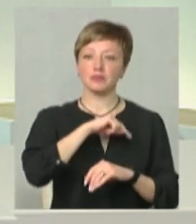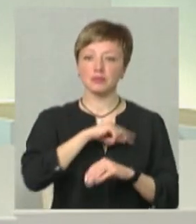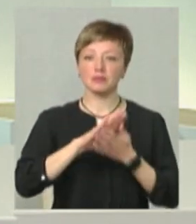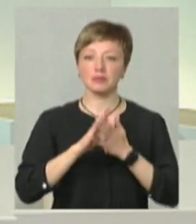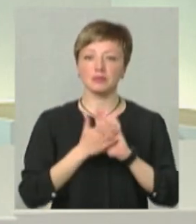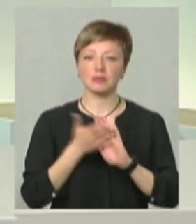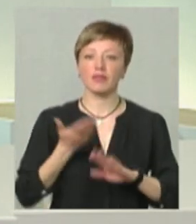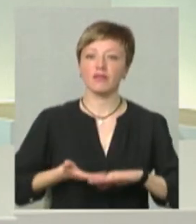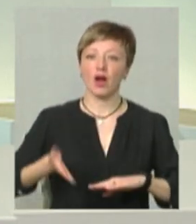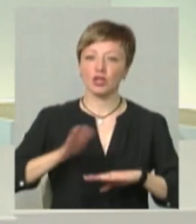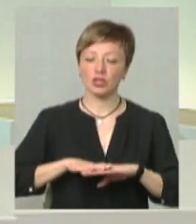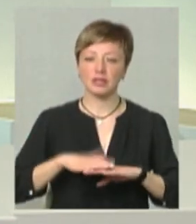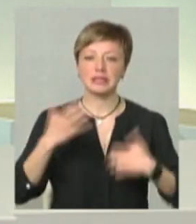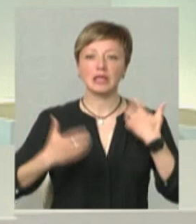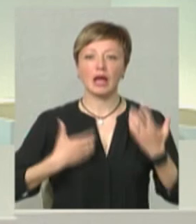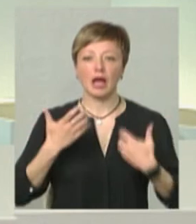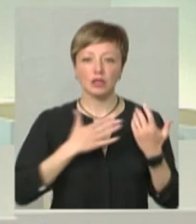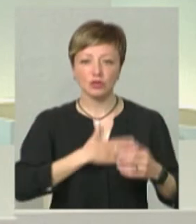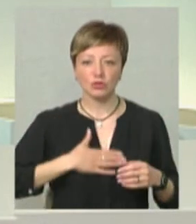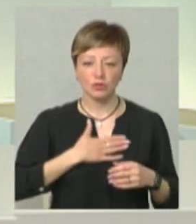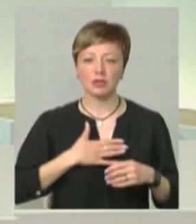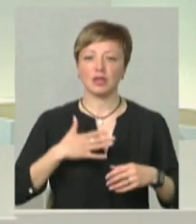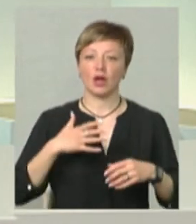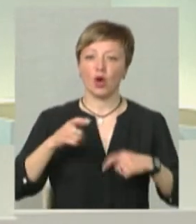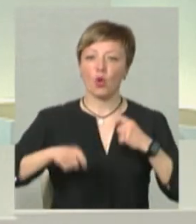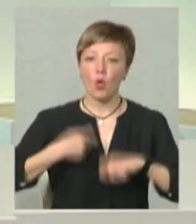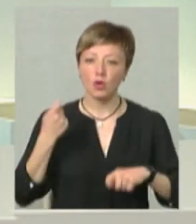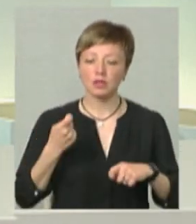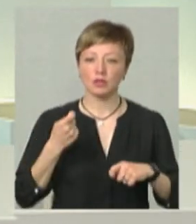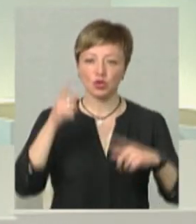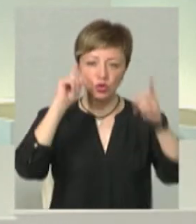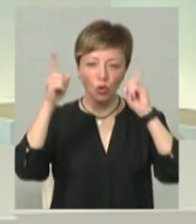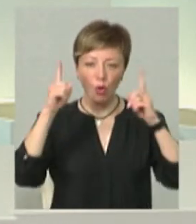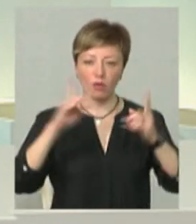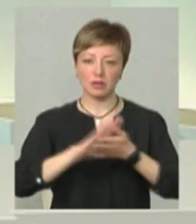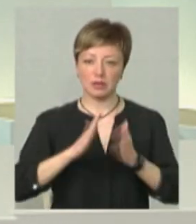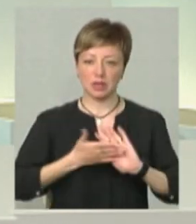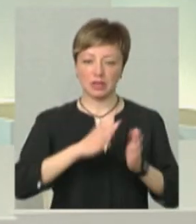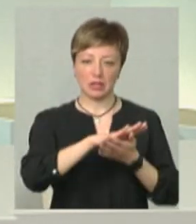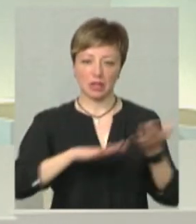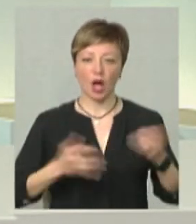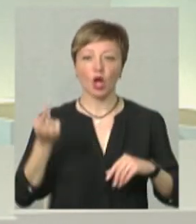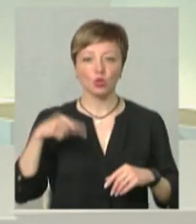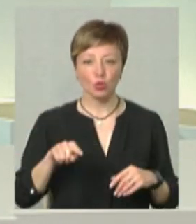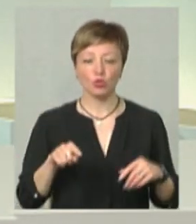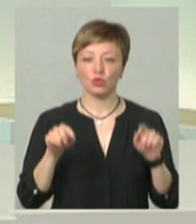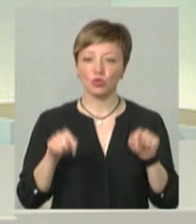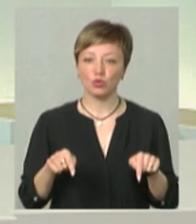психологічні стани, важкі, стресові стани, стресові розлади, шокові стани і так далі. Тому